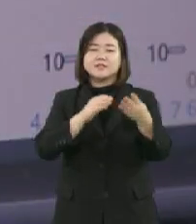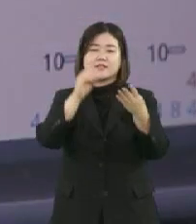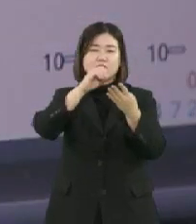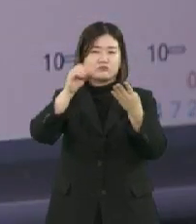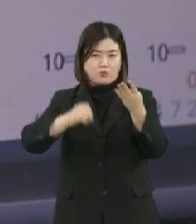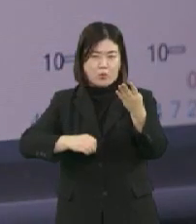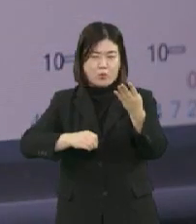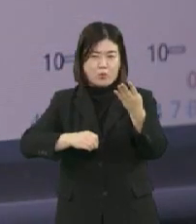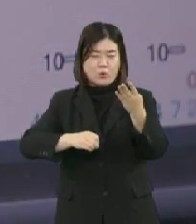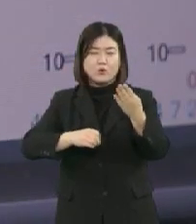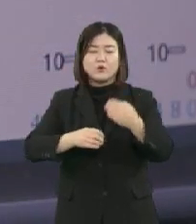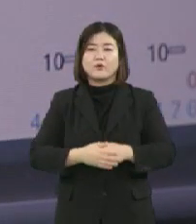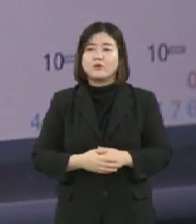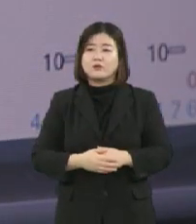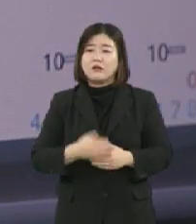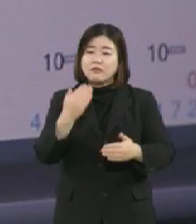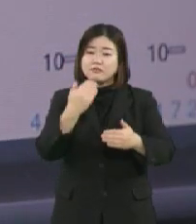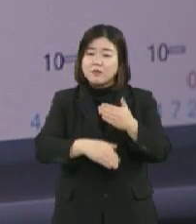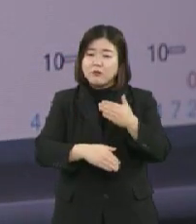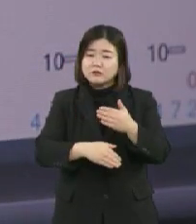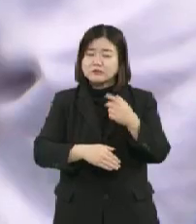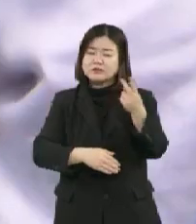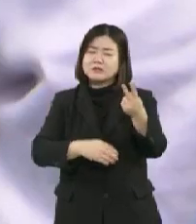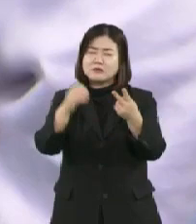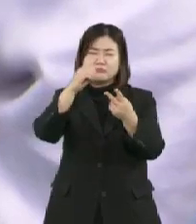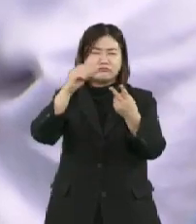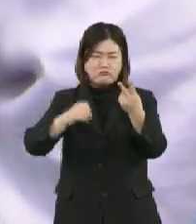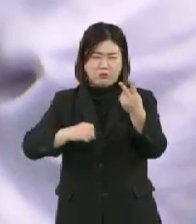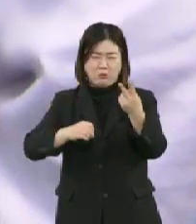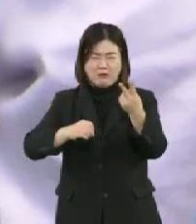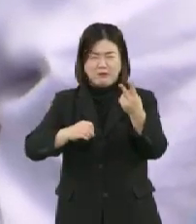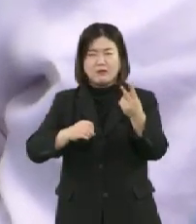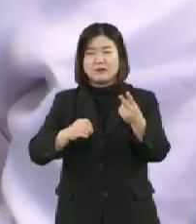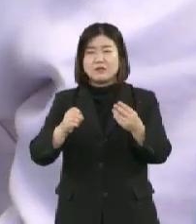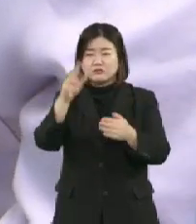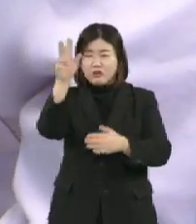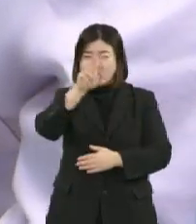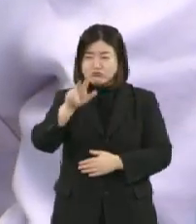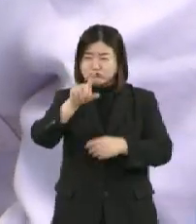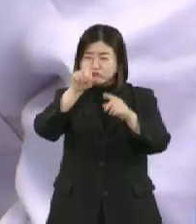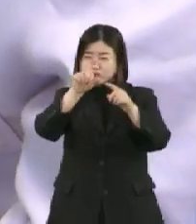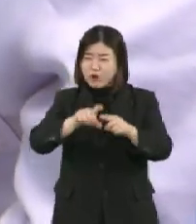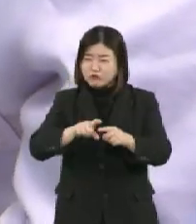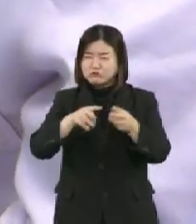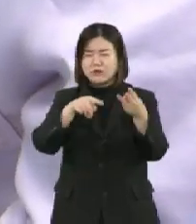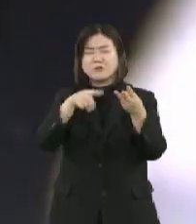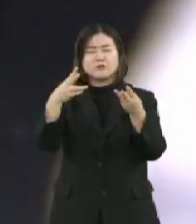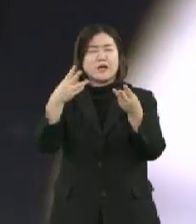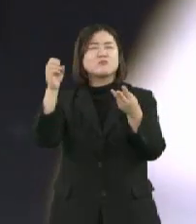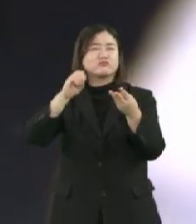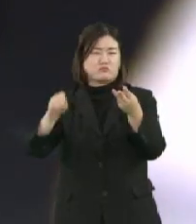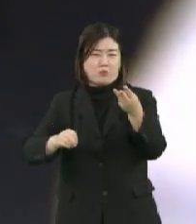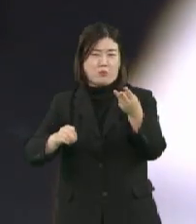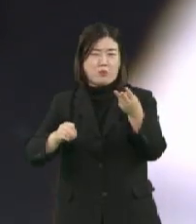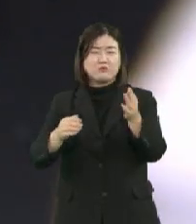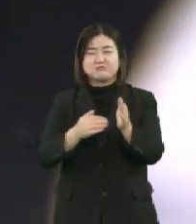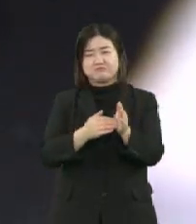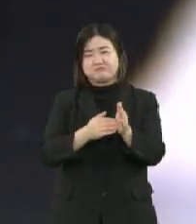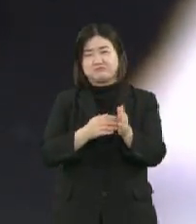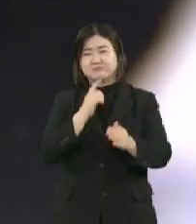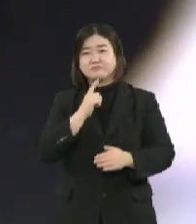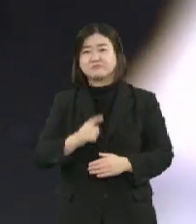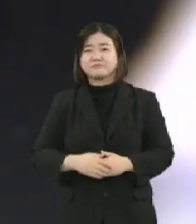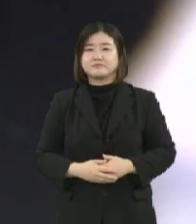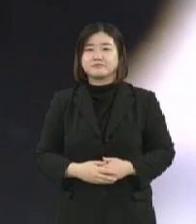4.3% 로 나타났고 나머지 지역은 2.4% 로 전국 평균 3.3% 를 밑돈 것으로